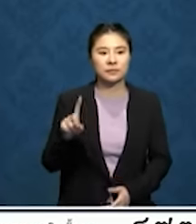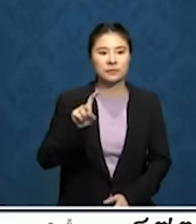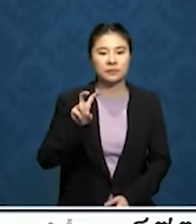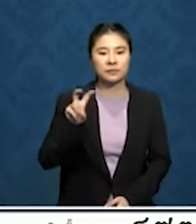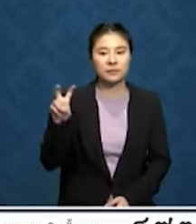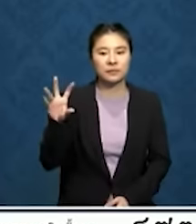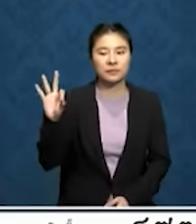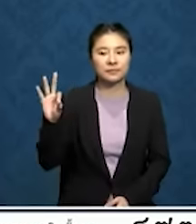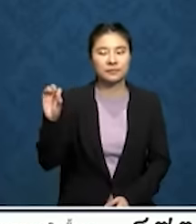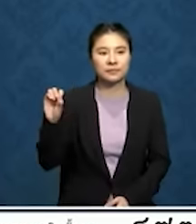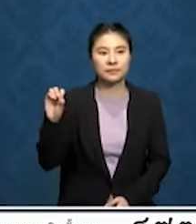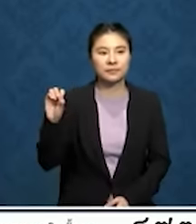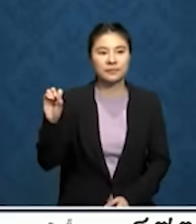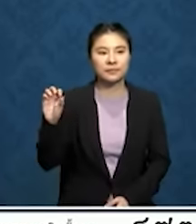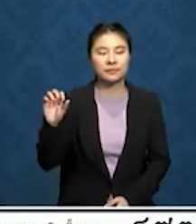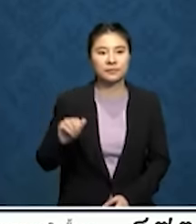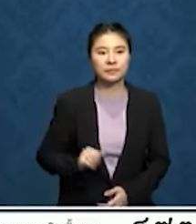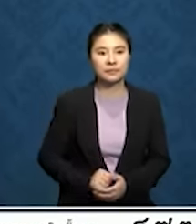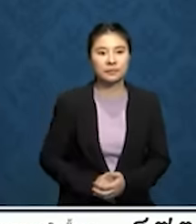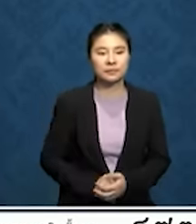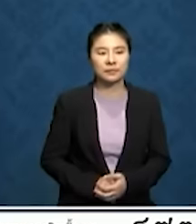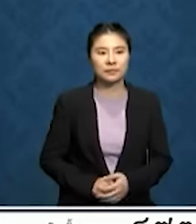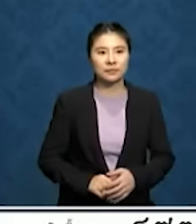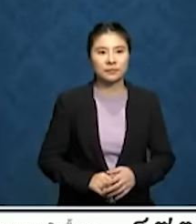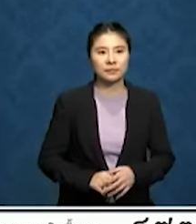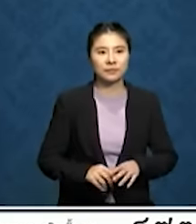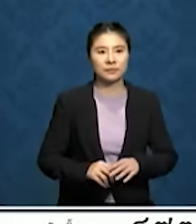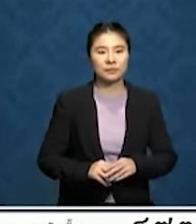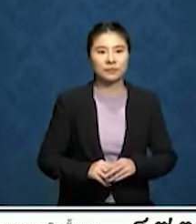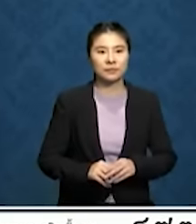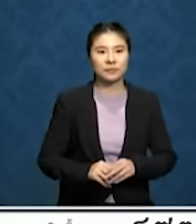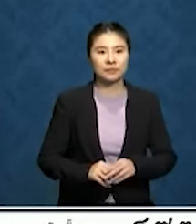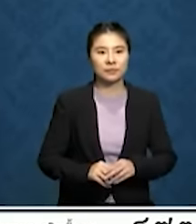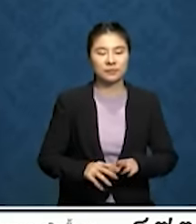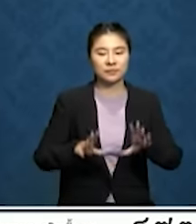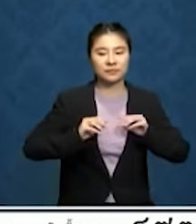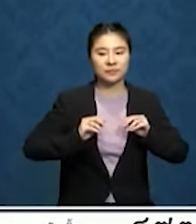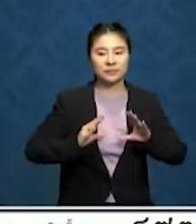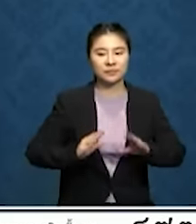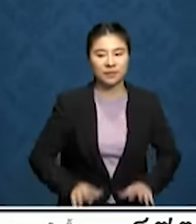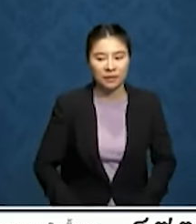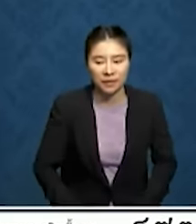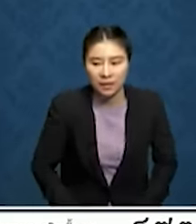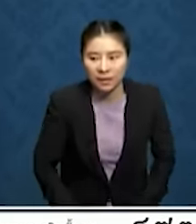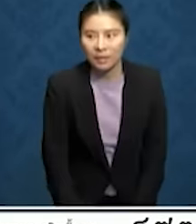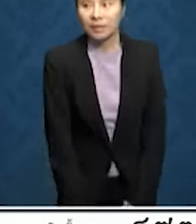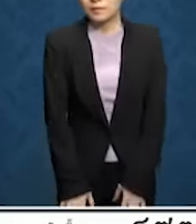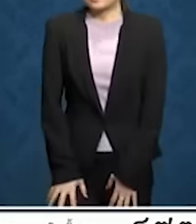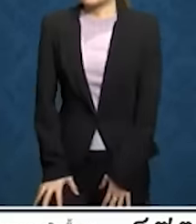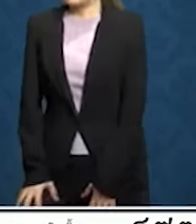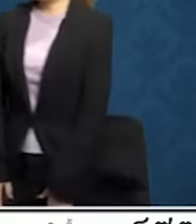290นายยอดชายพึ่งพร ยอดชายจากเมืองพัทยาไม่เห็นชอบครับ